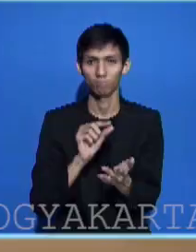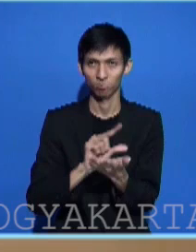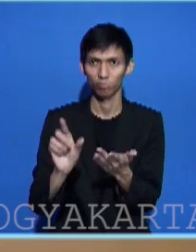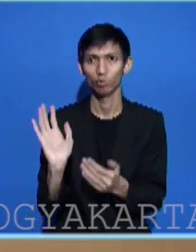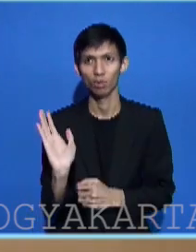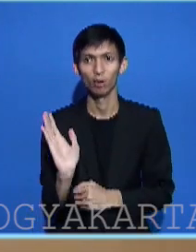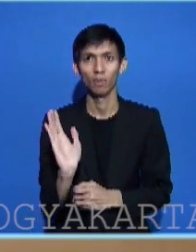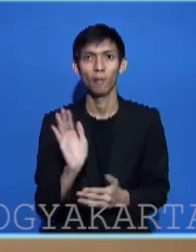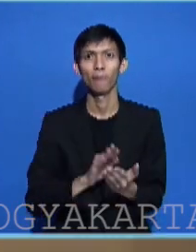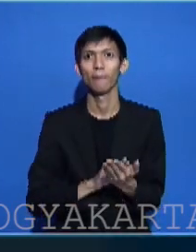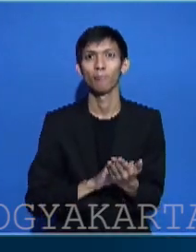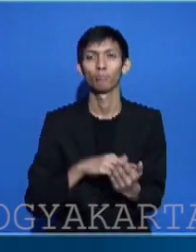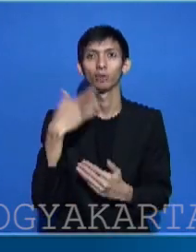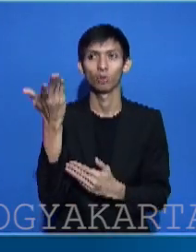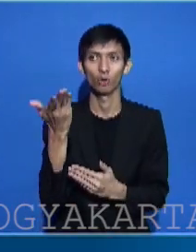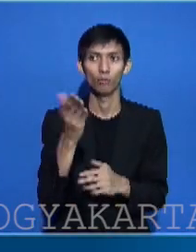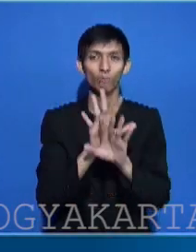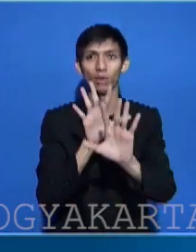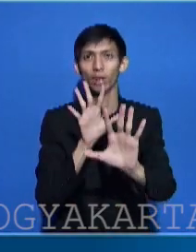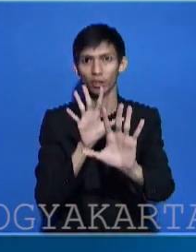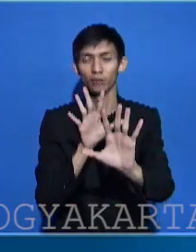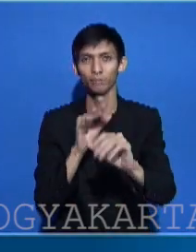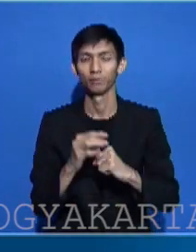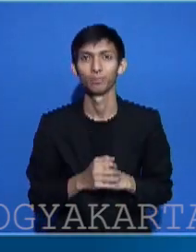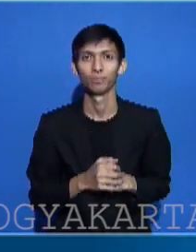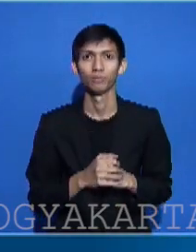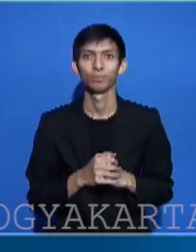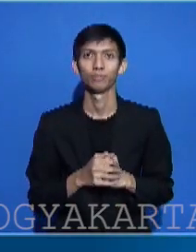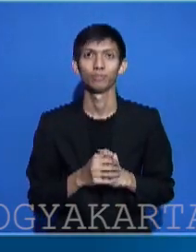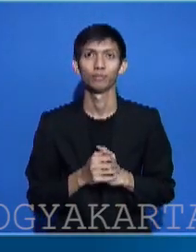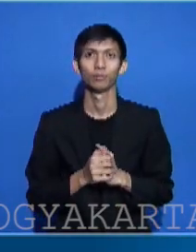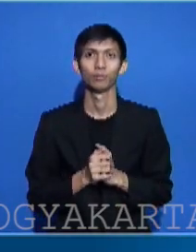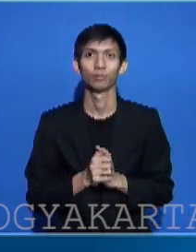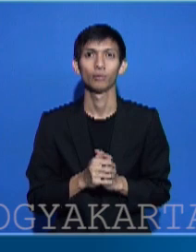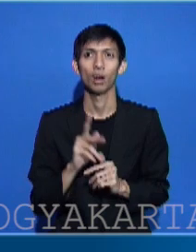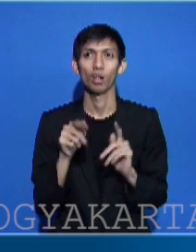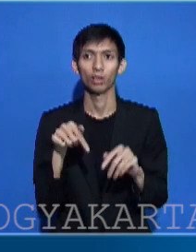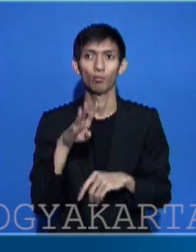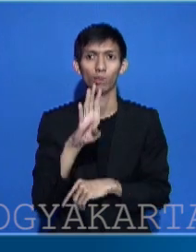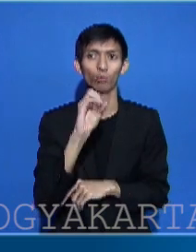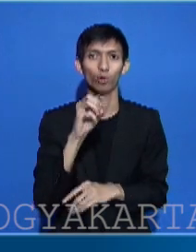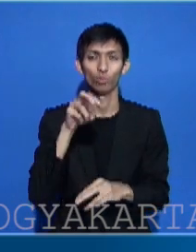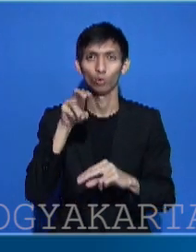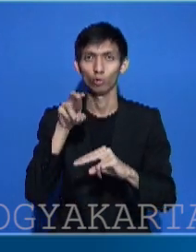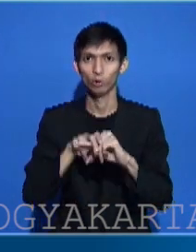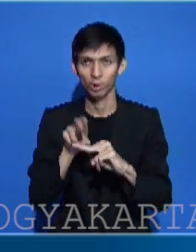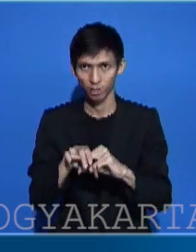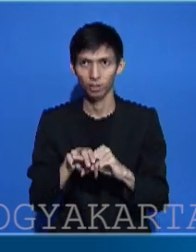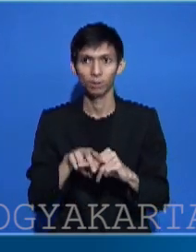pengembalian sehingga kalau kota Jogjakarta ada lima Dapil itu 40 kursi sehingga setiap partai bisa mengirimkan